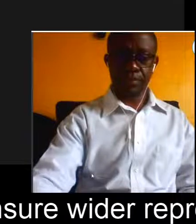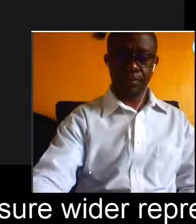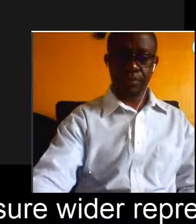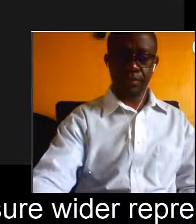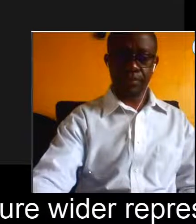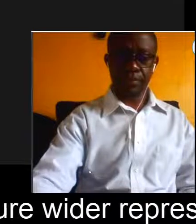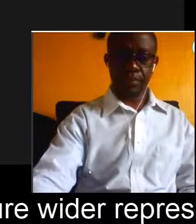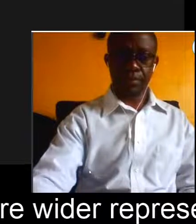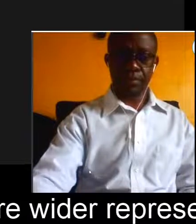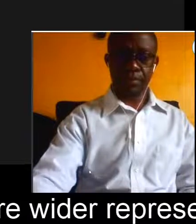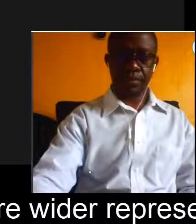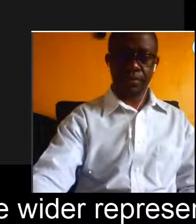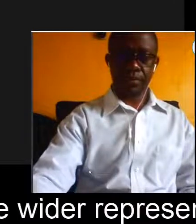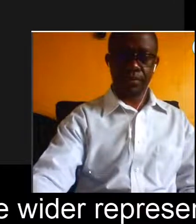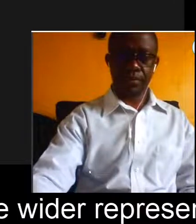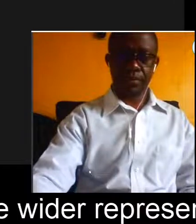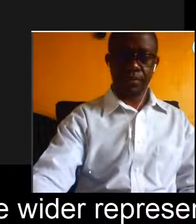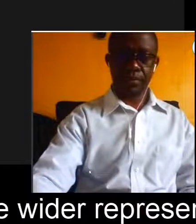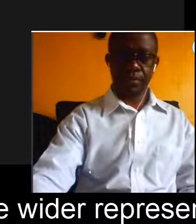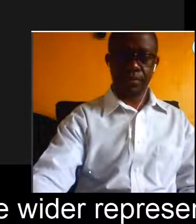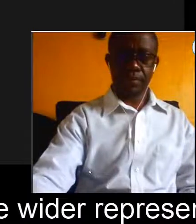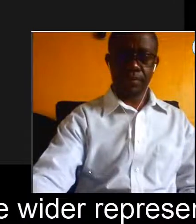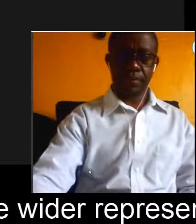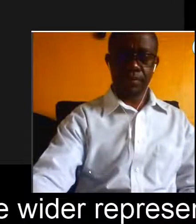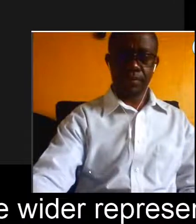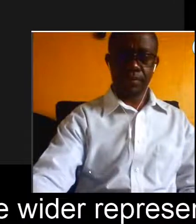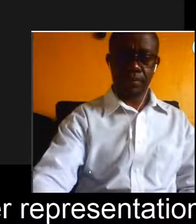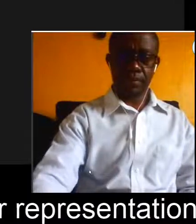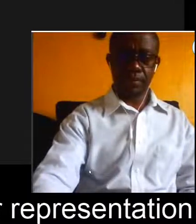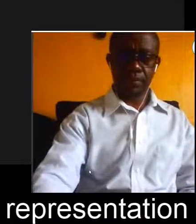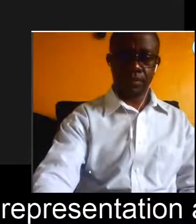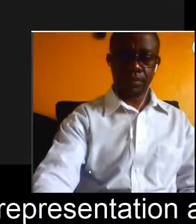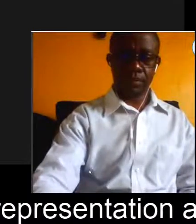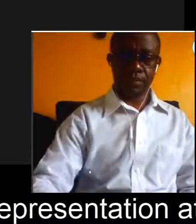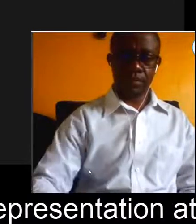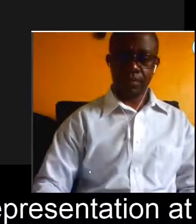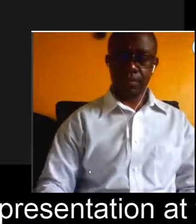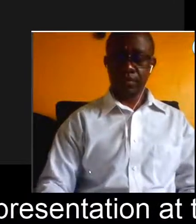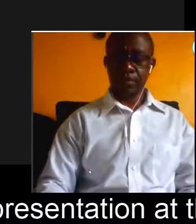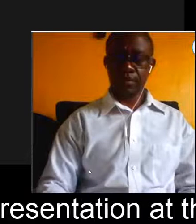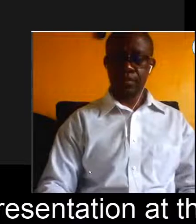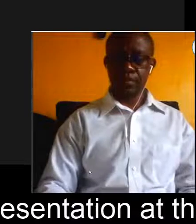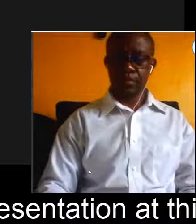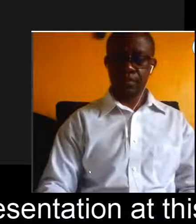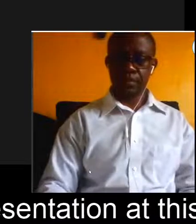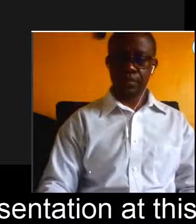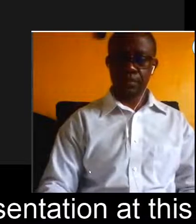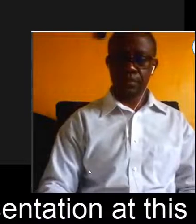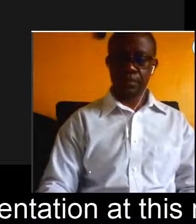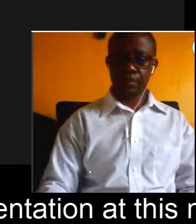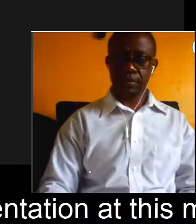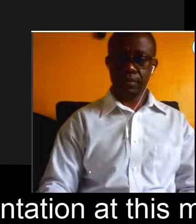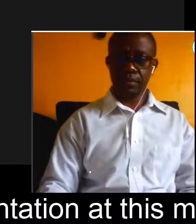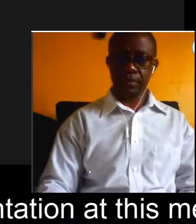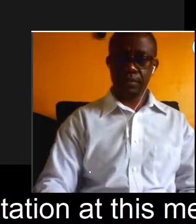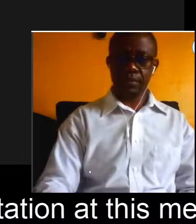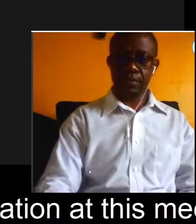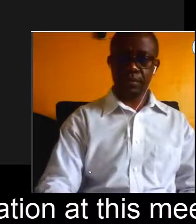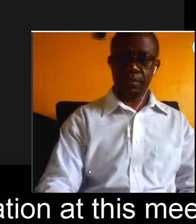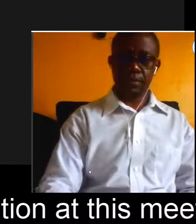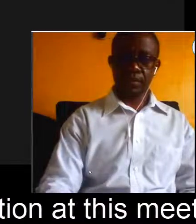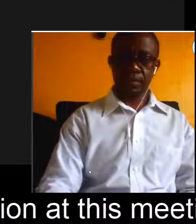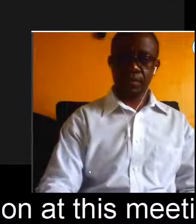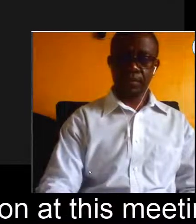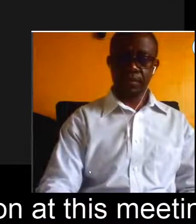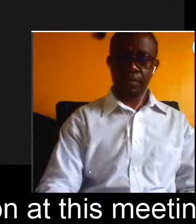Donc, un peu de mots. Le gouvernement du Burundi a mis en place diverses lois qui